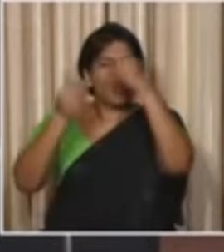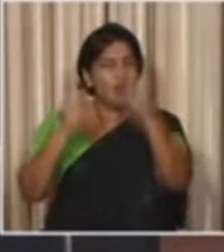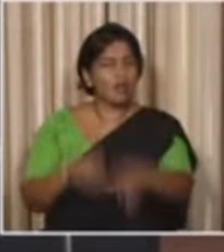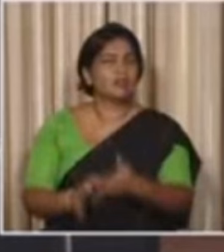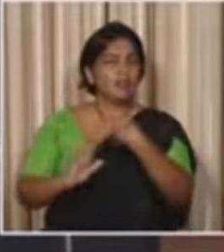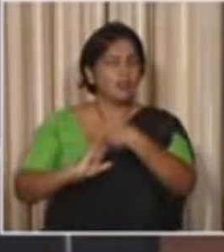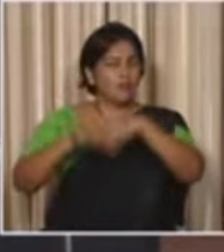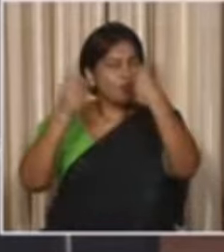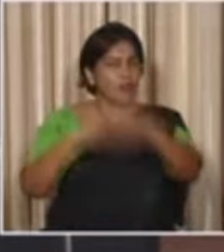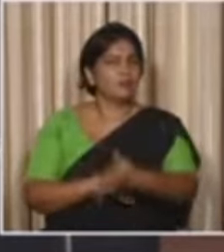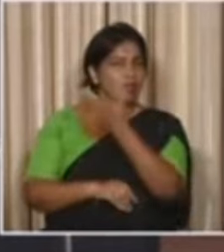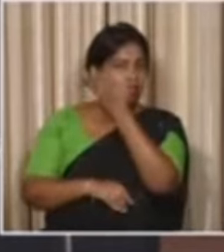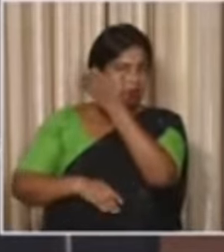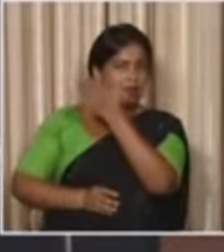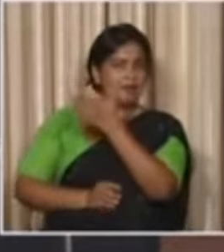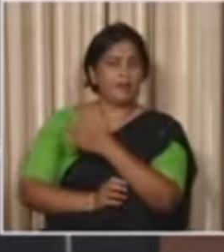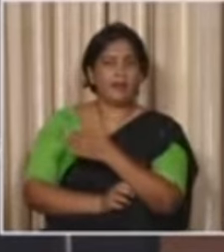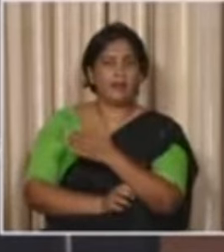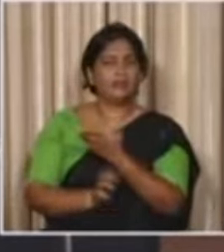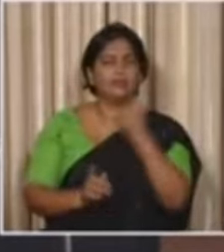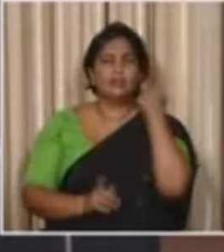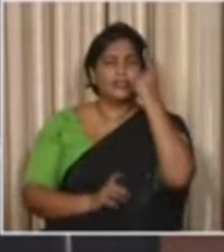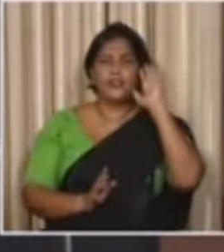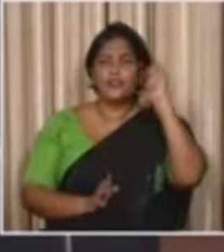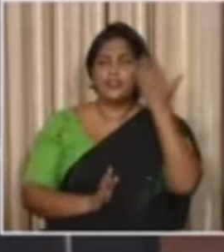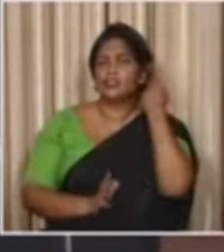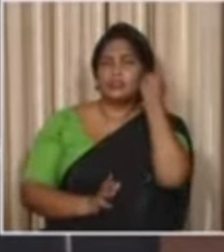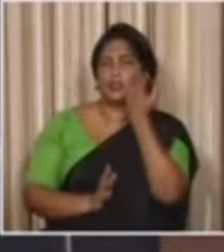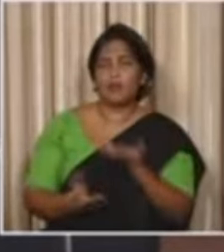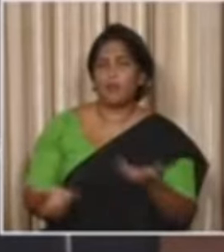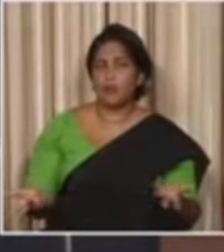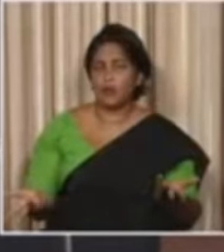රට. මොකද්ද මේ විශේෂ දක්ෂතාවය?